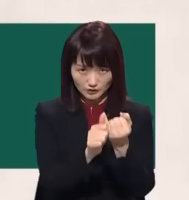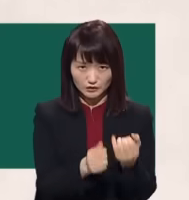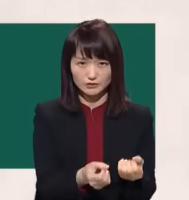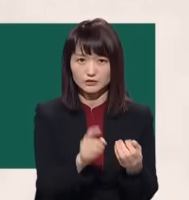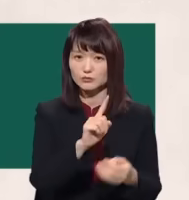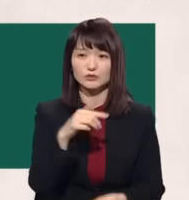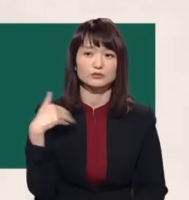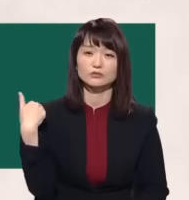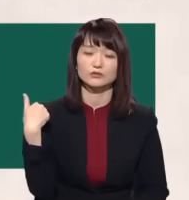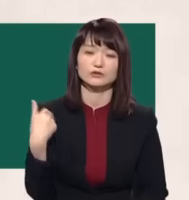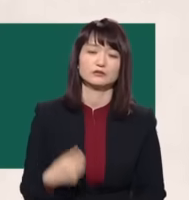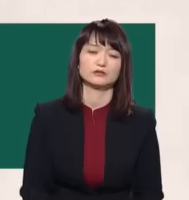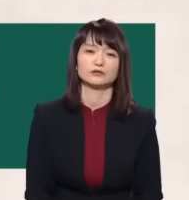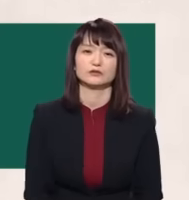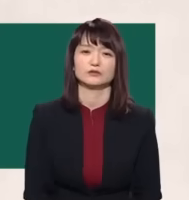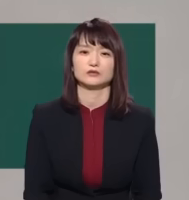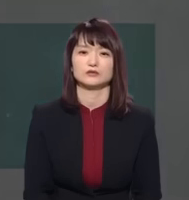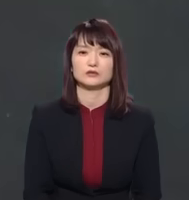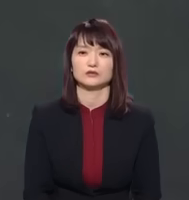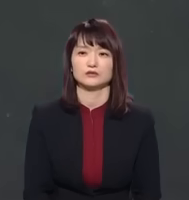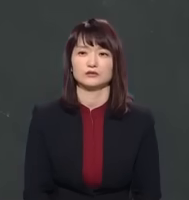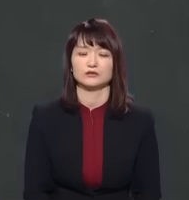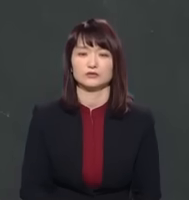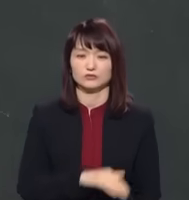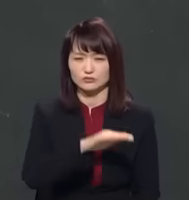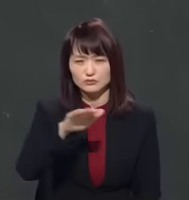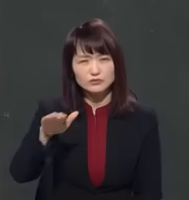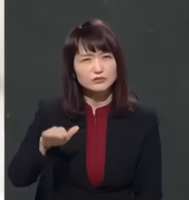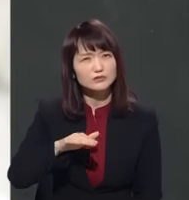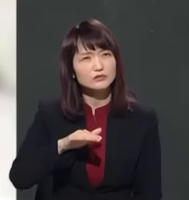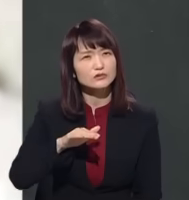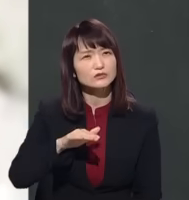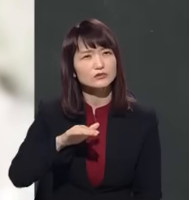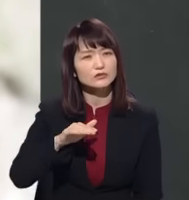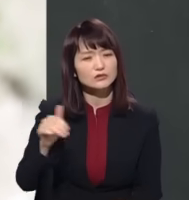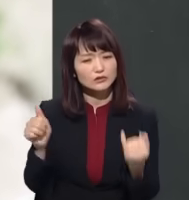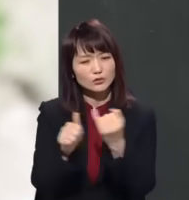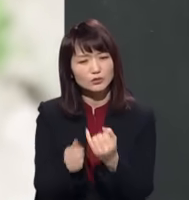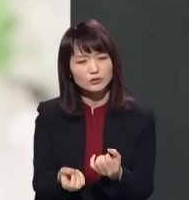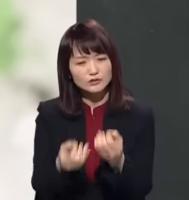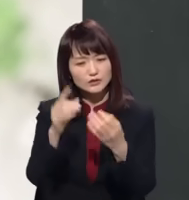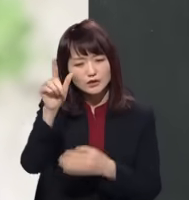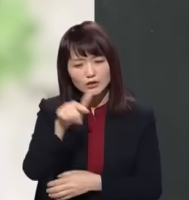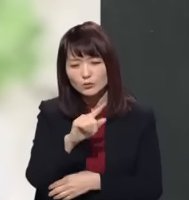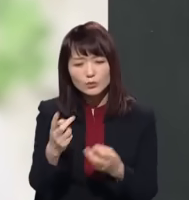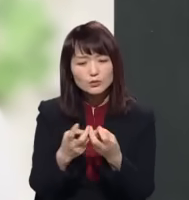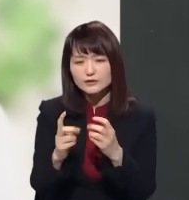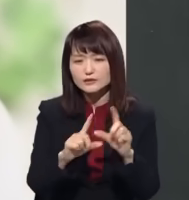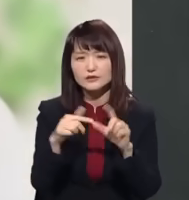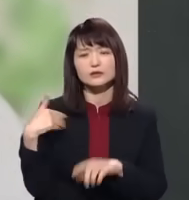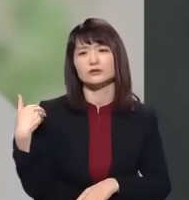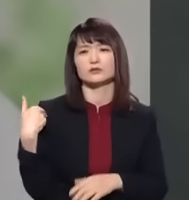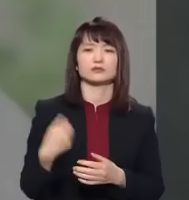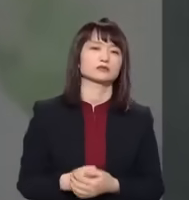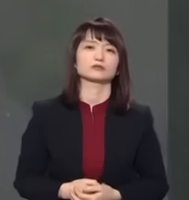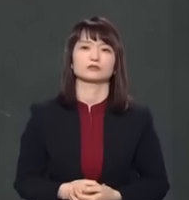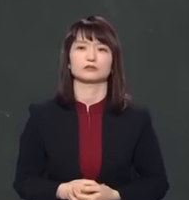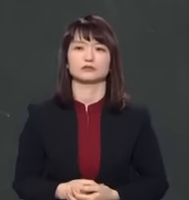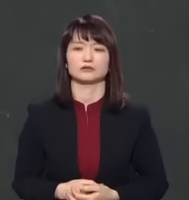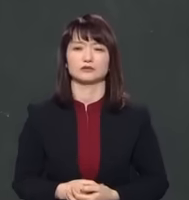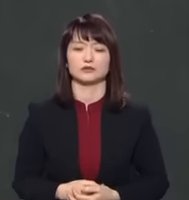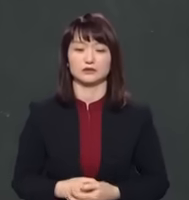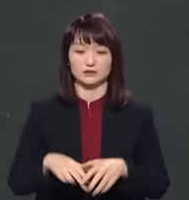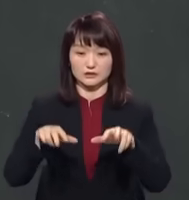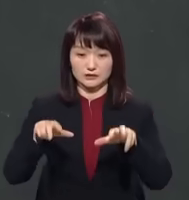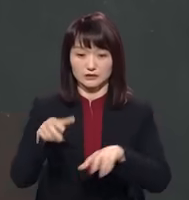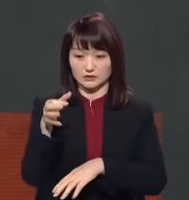모르죠. 우리도 옛날 그 보면은 이게 도대체 하루가 어떻게 지나는지 모르는데 이분 같은 경우는 시세보다 상당히 비싼